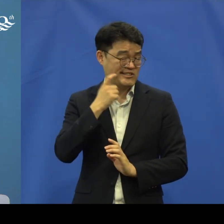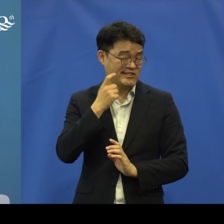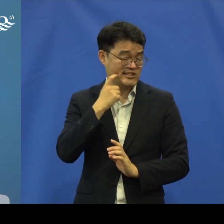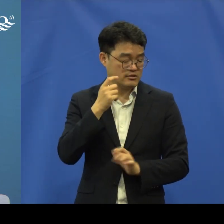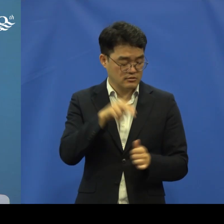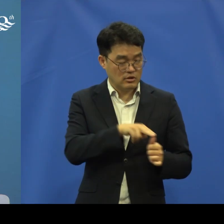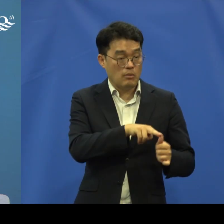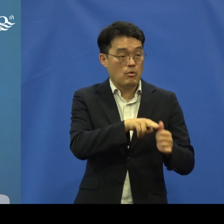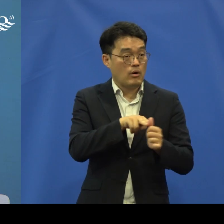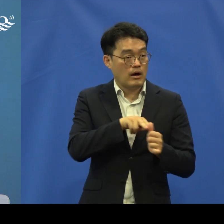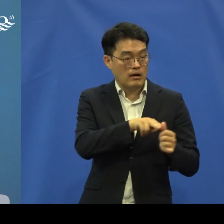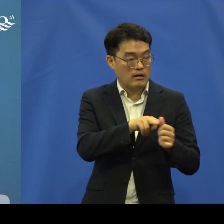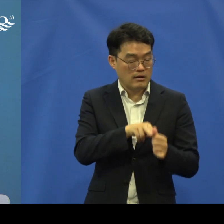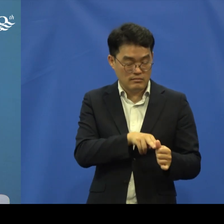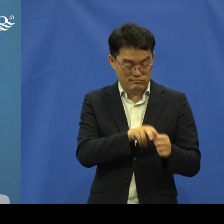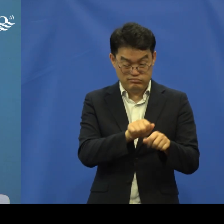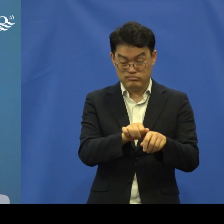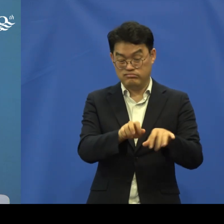작업이죠.